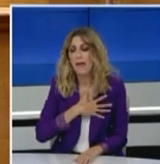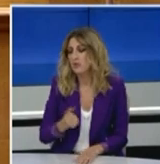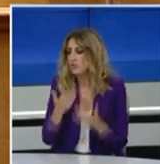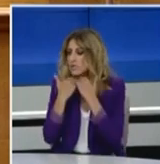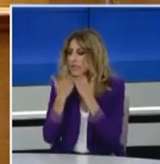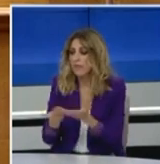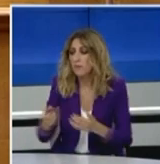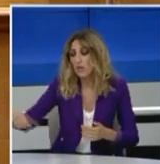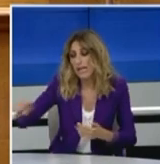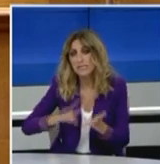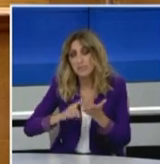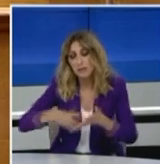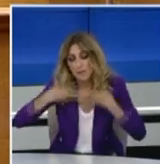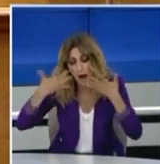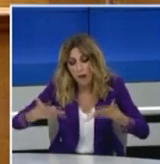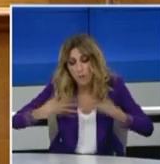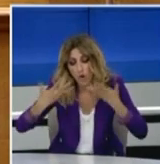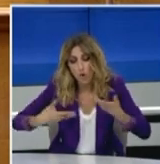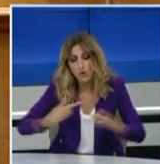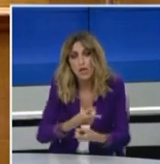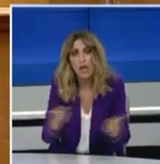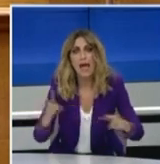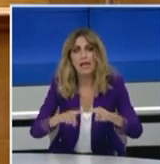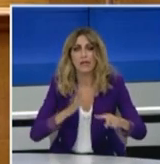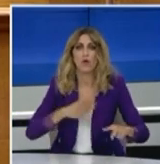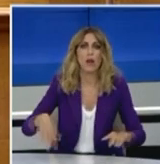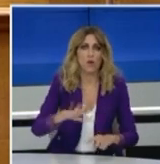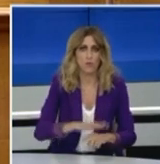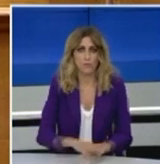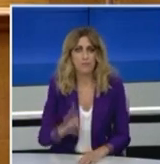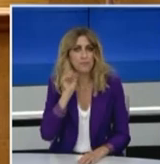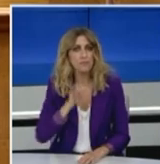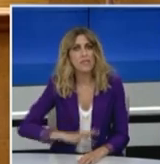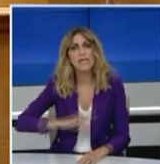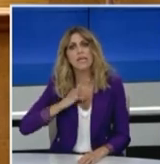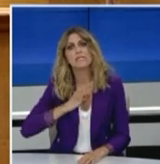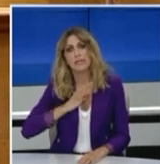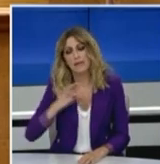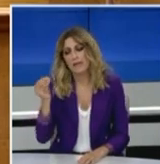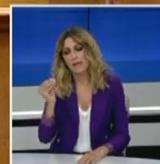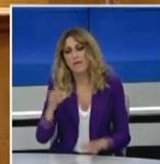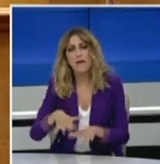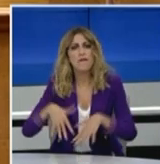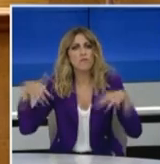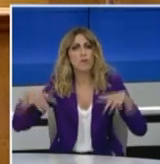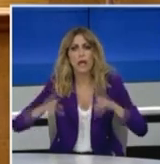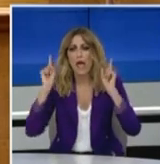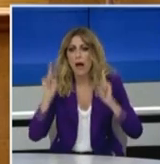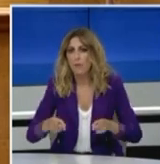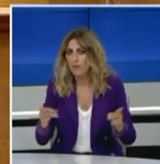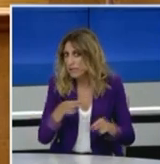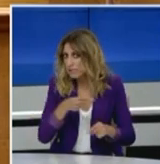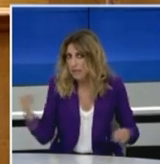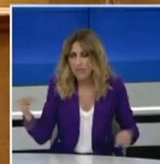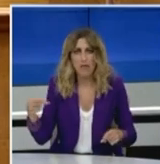ανεξάρτητα από την όποια απόφαση της Βουλής και την παραπέρα δικαστική πορεία της υπόθεσης